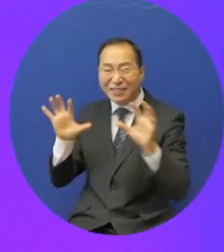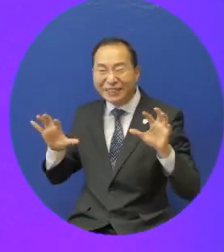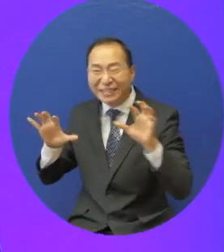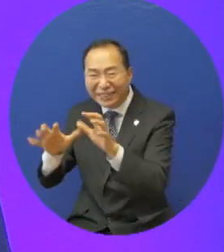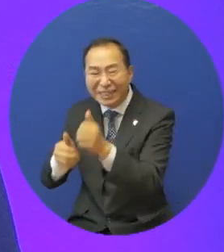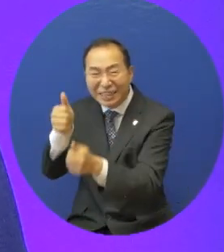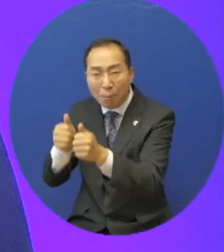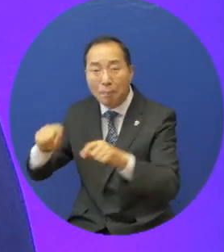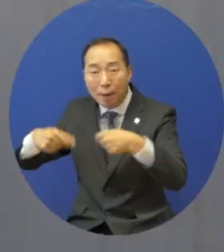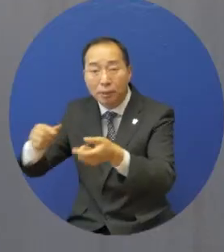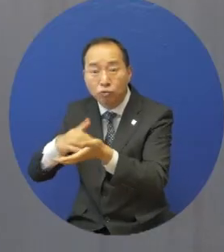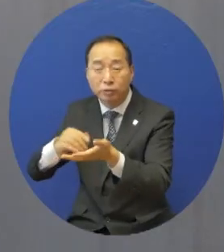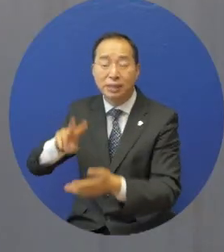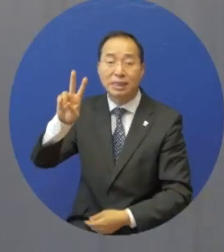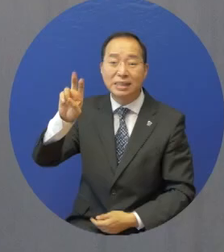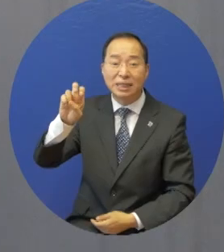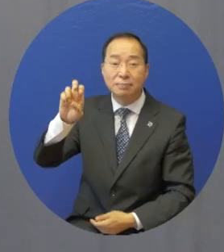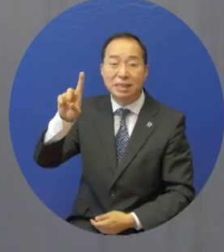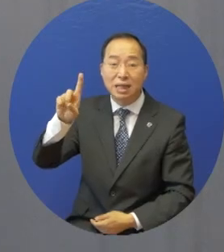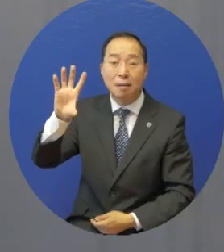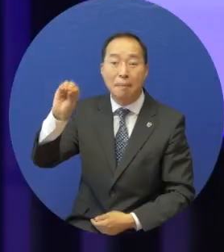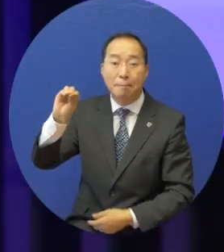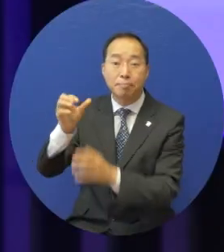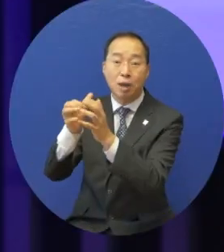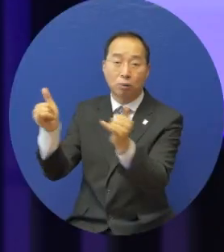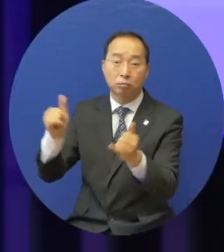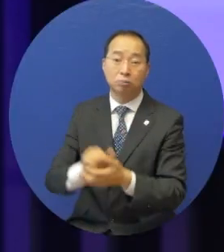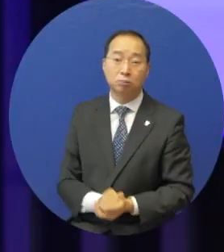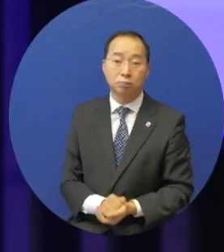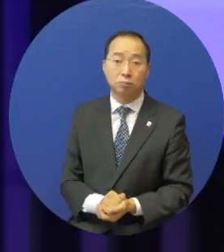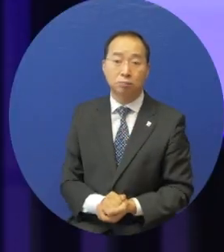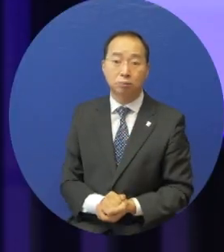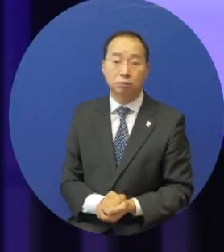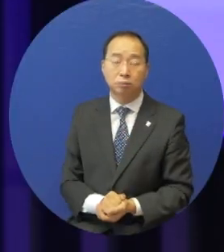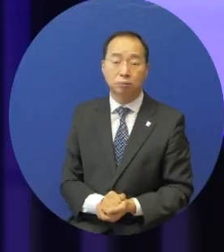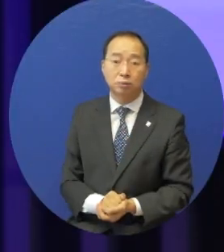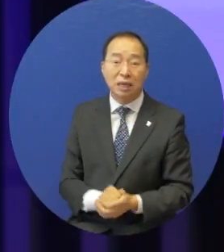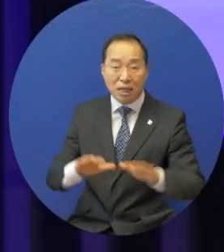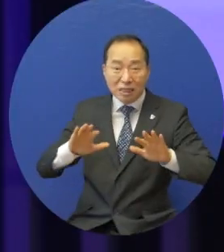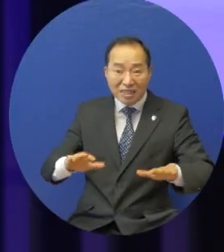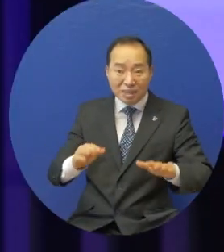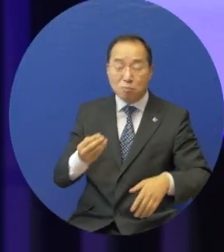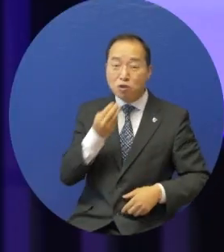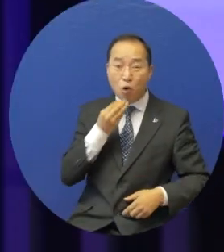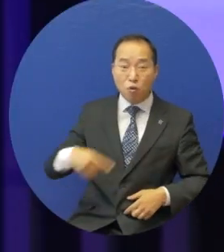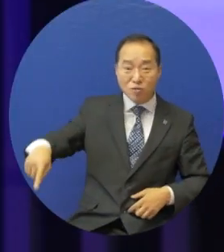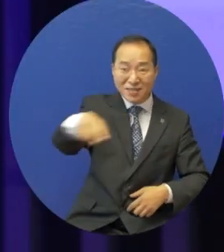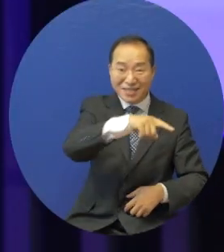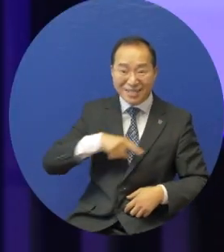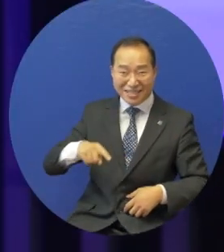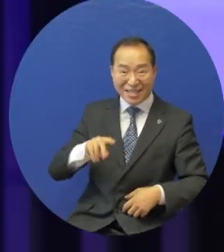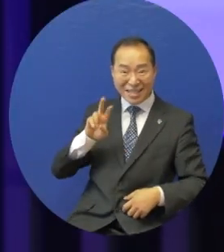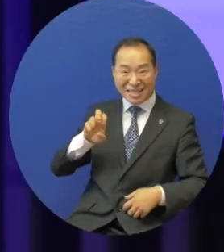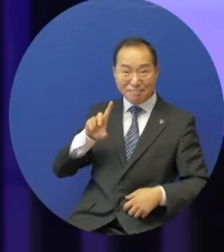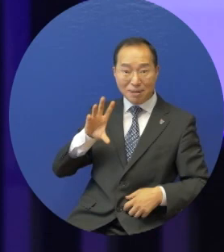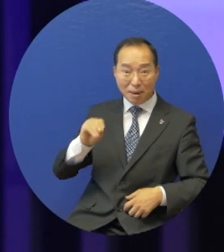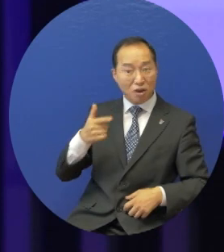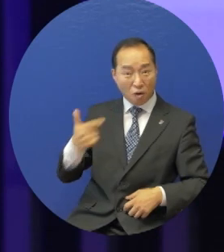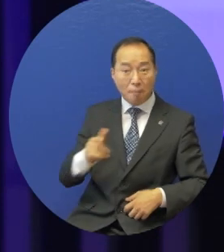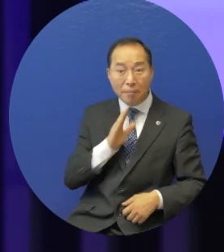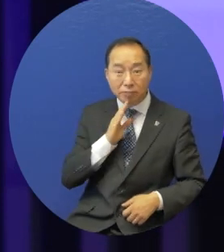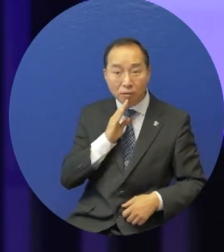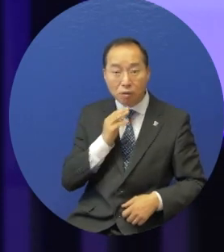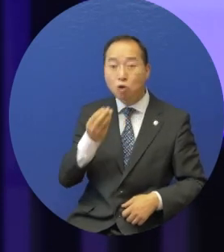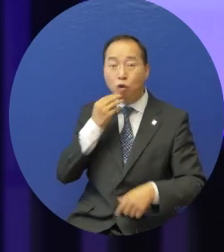21만 명이었어요. 그러니까 이거는요. 천만 수도에서 21만 명도 어마어마한 거지만